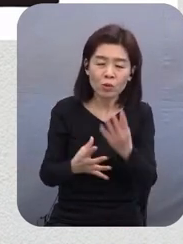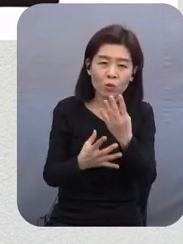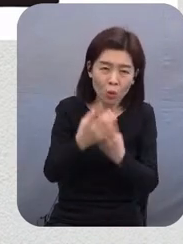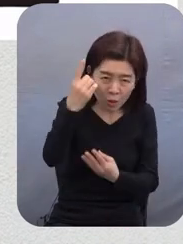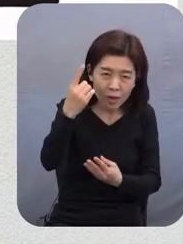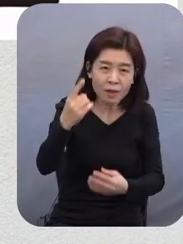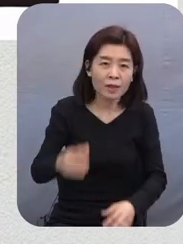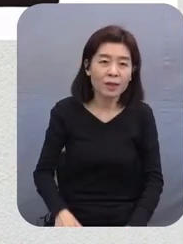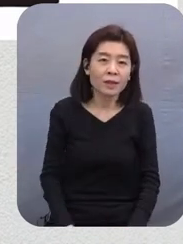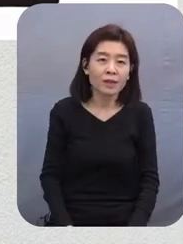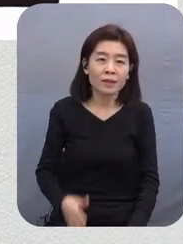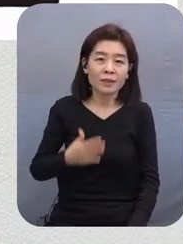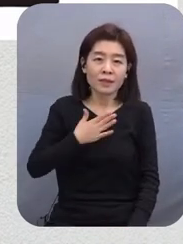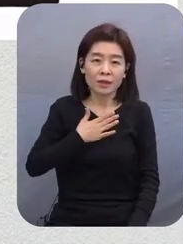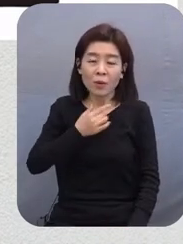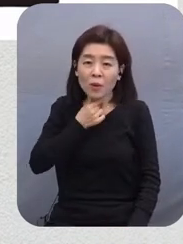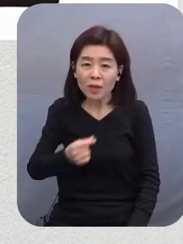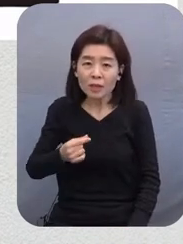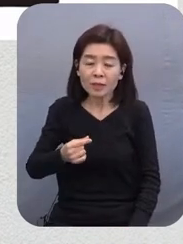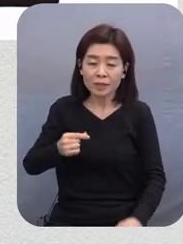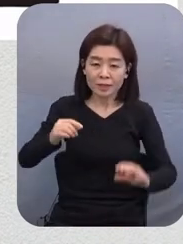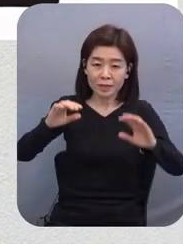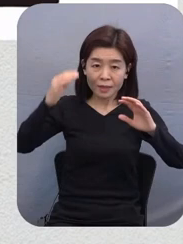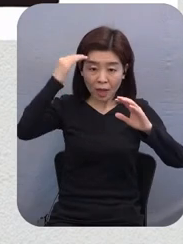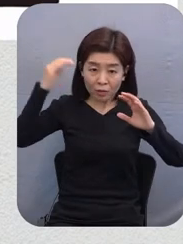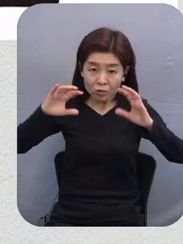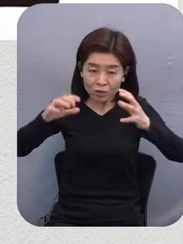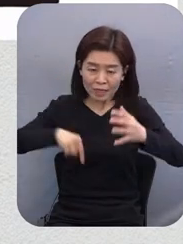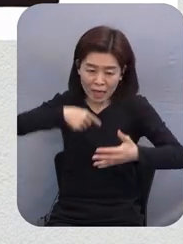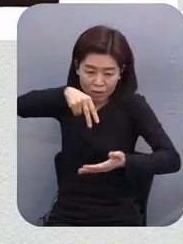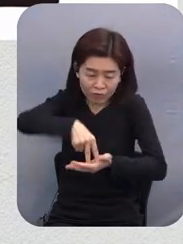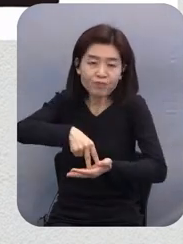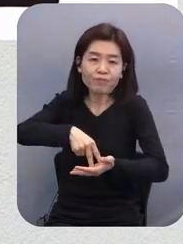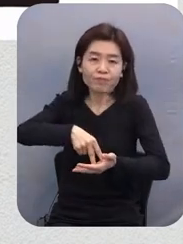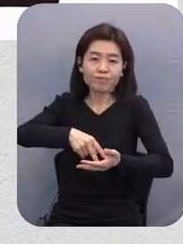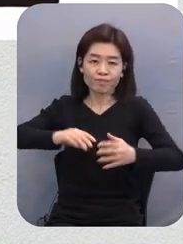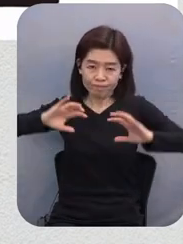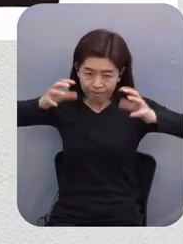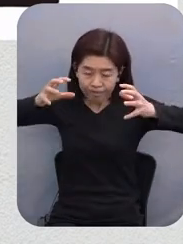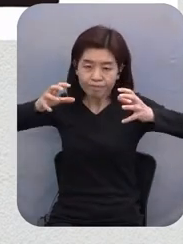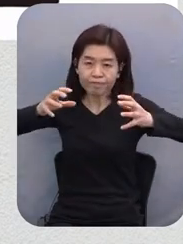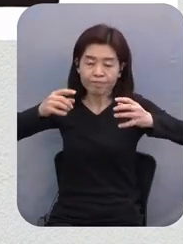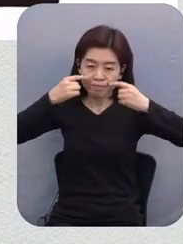원하는 것은 자주 국가입니다. 아닙니까?